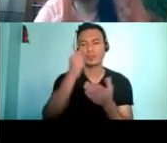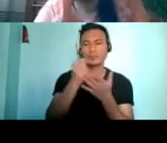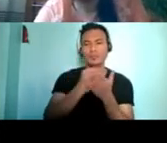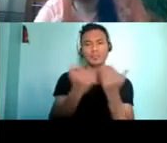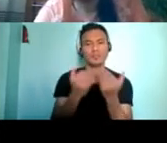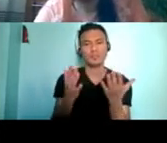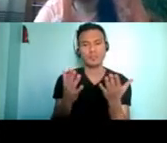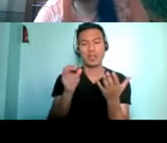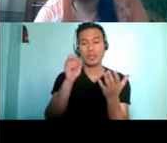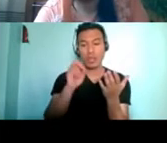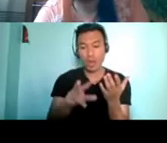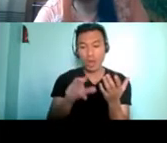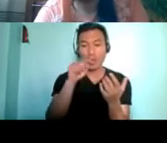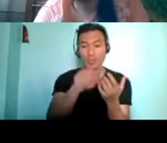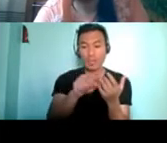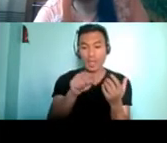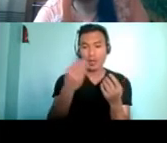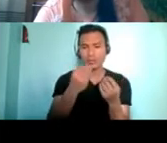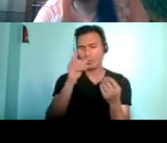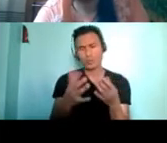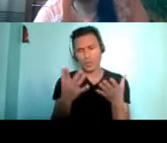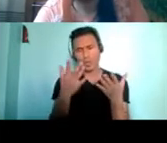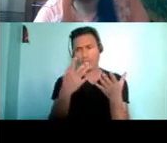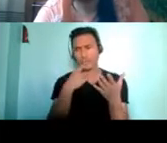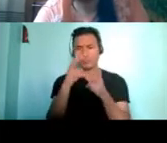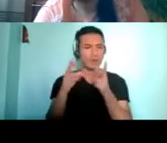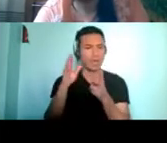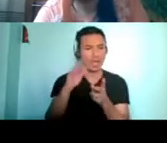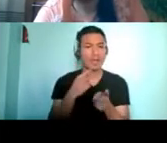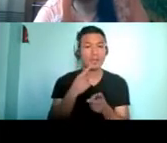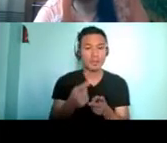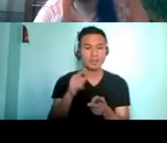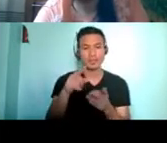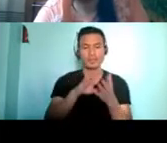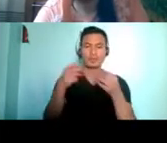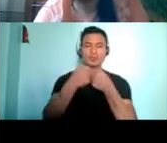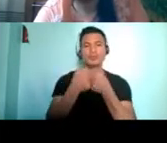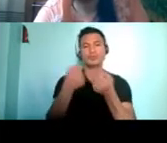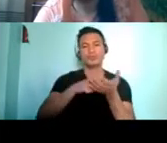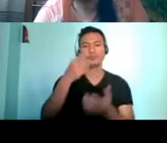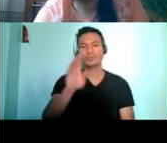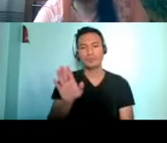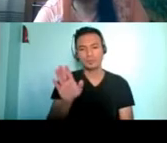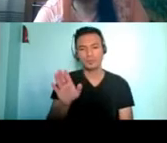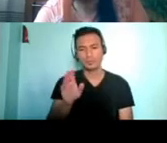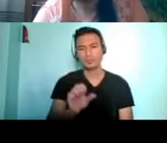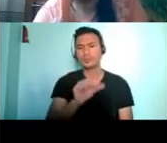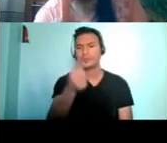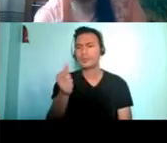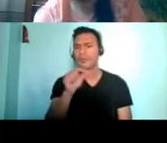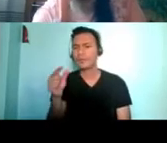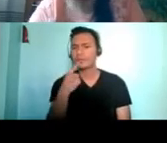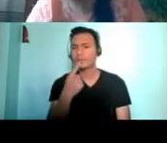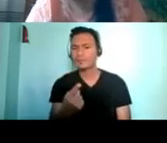गर्दैन। तर जब त्यहाँनिर अलिकति पनि होइन भन्ने कुरा आउँछ, अनि त्यहाँबाट लडाइँ सुरु हुनसक्छ। र अर्को कुरा चाहिँ के